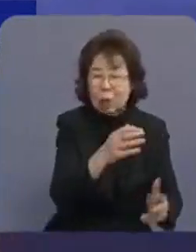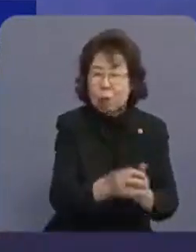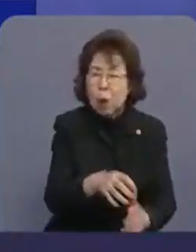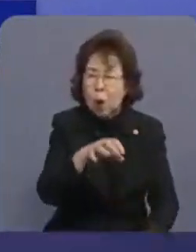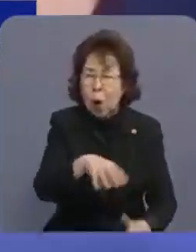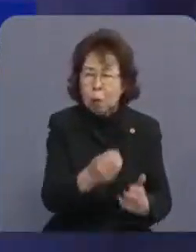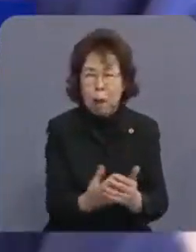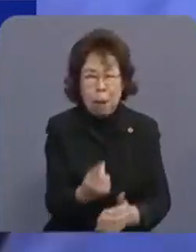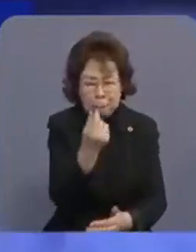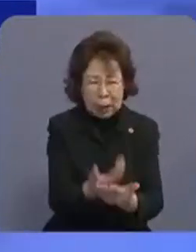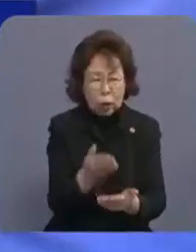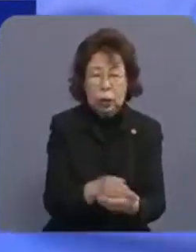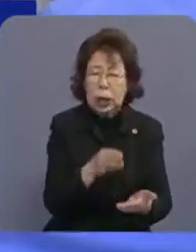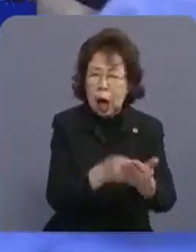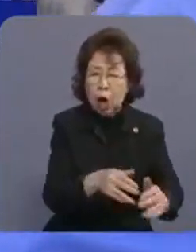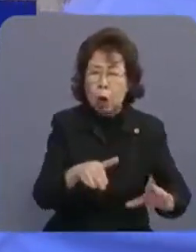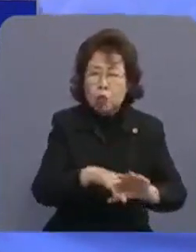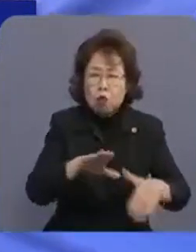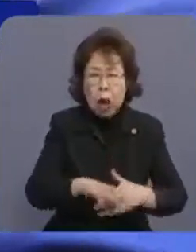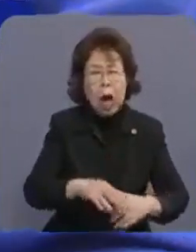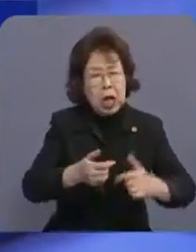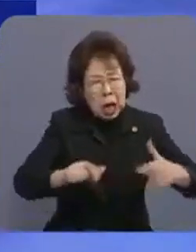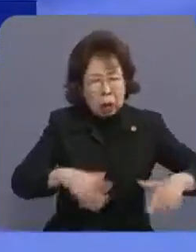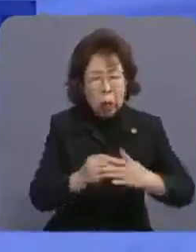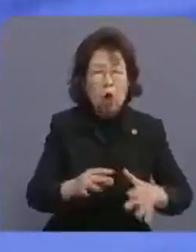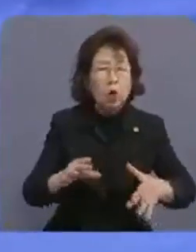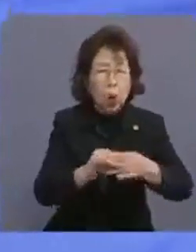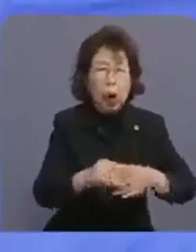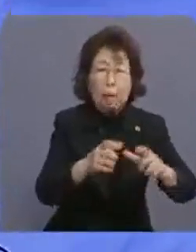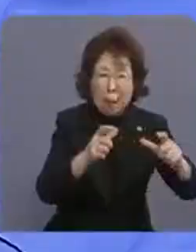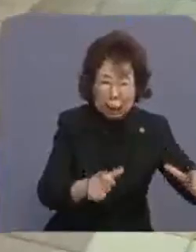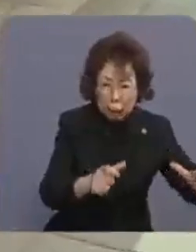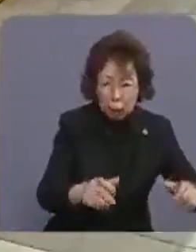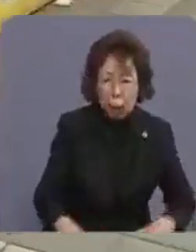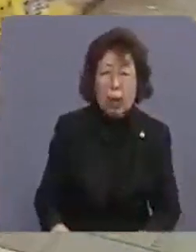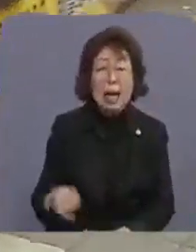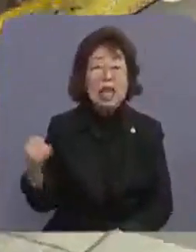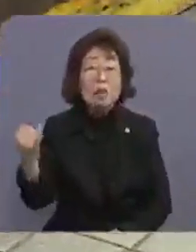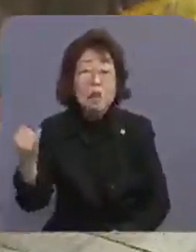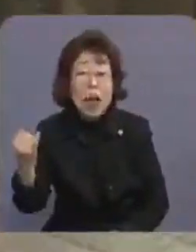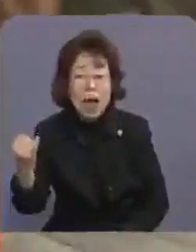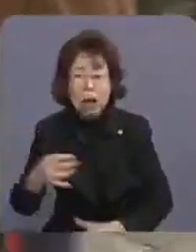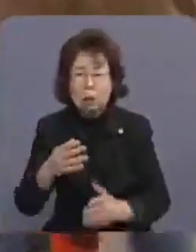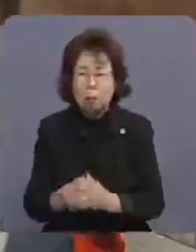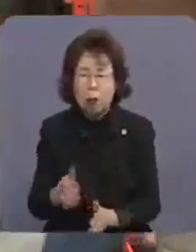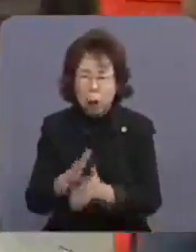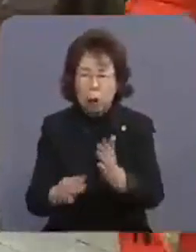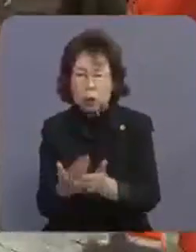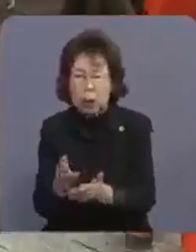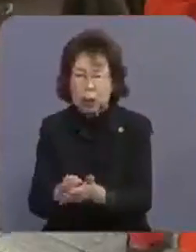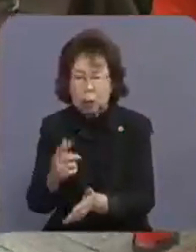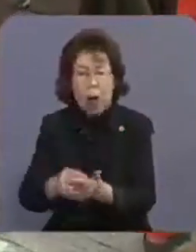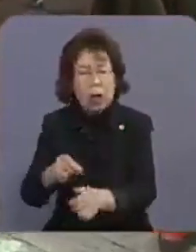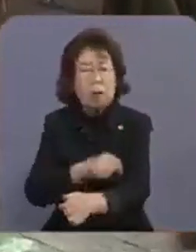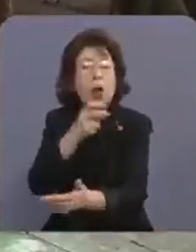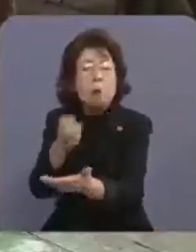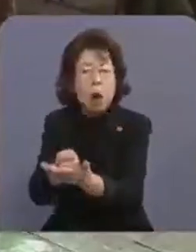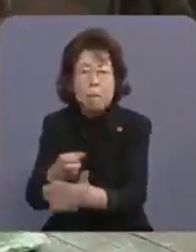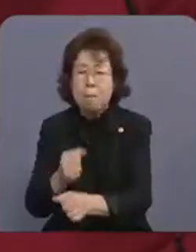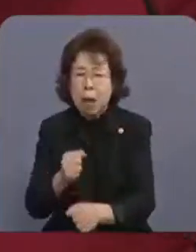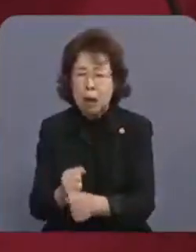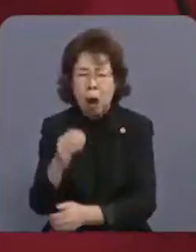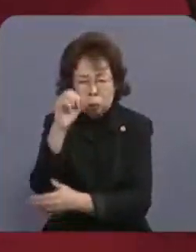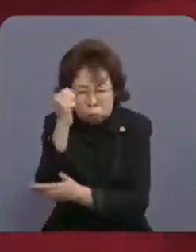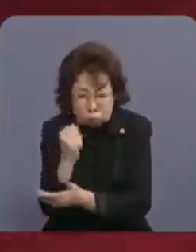지정을 서두르고 문화예술 먹걸리 융복합 단지 조성을 김미해 후보는 도시 재생 활성화 특별법 계정을 통한